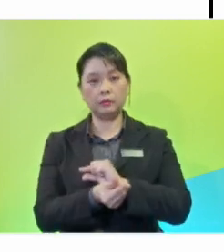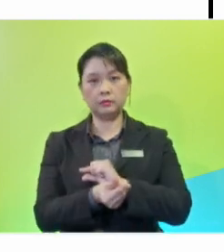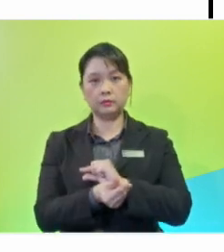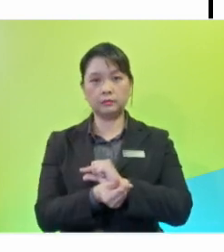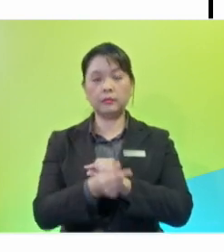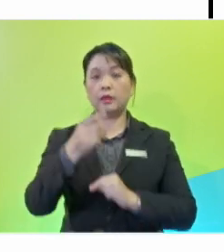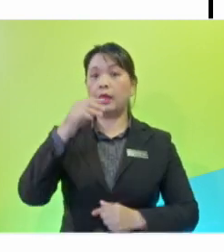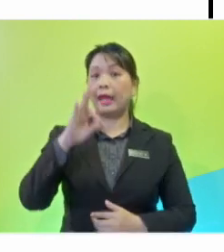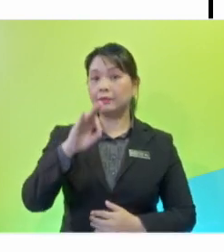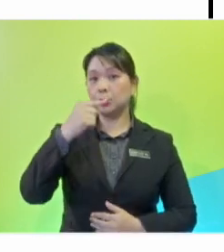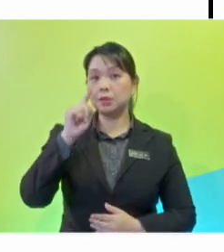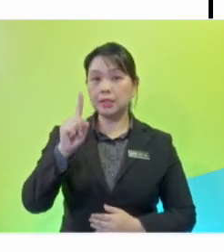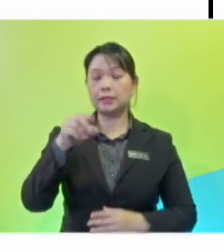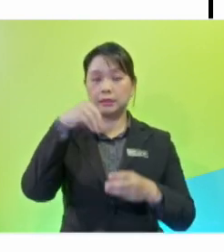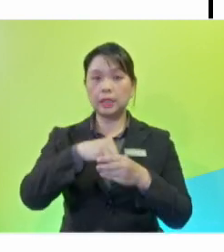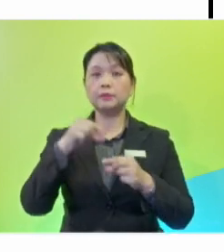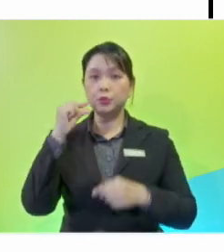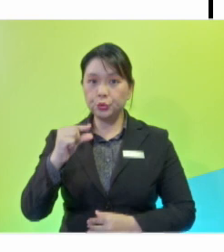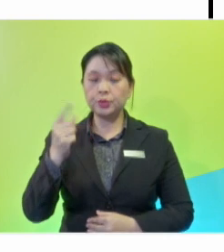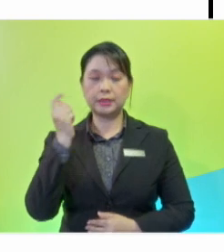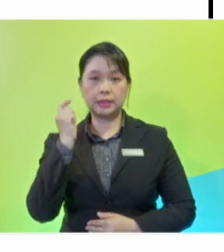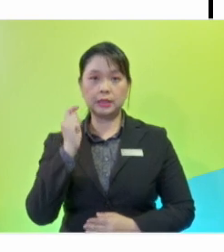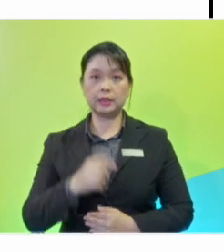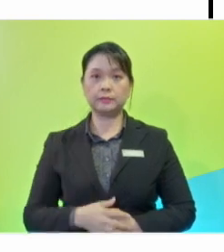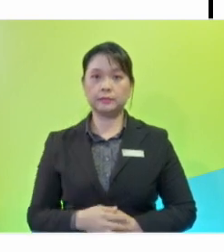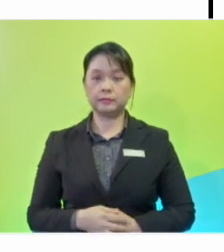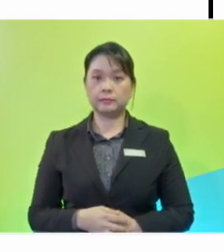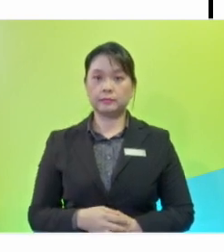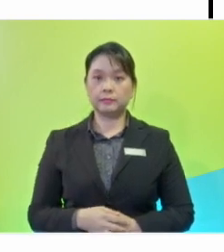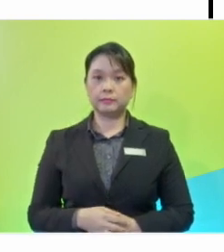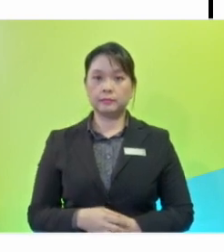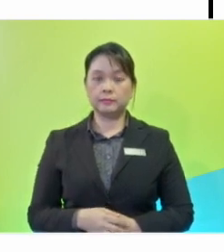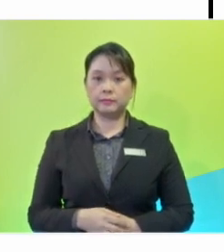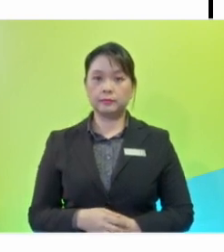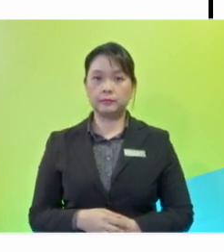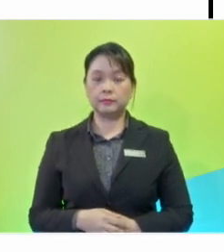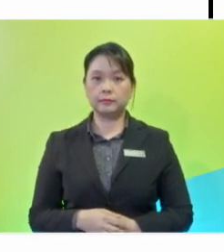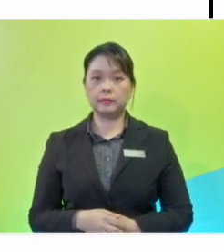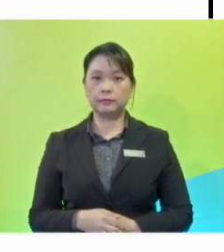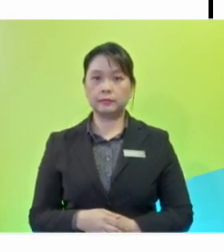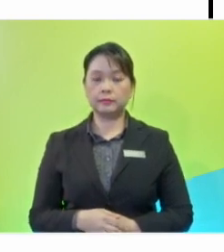di situ tadi empat Hubungan F Sungsang + 3/3